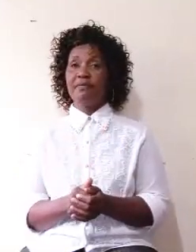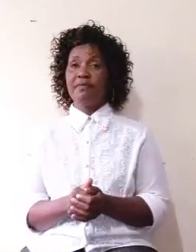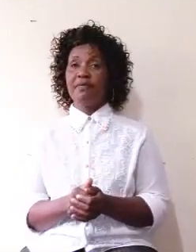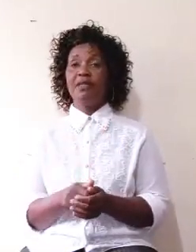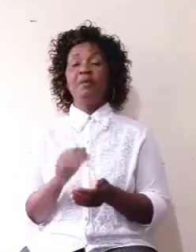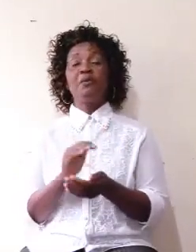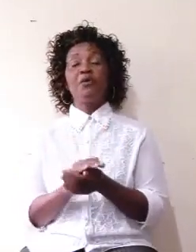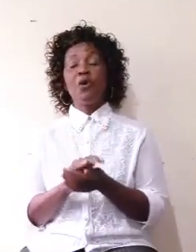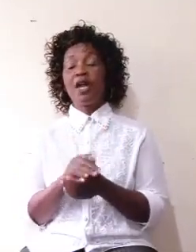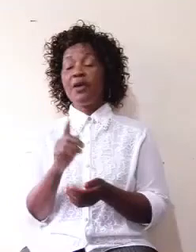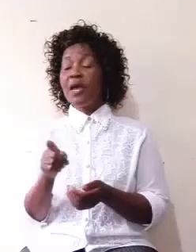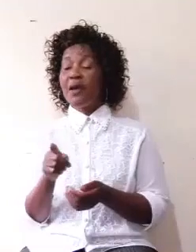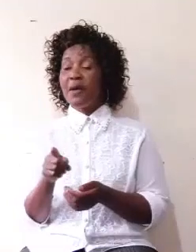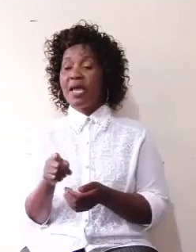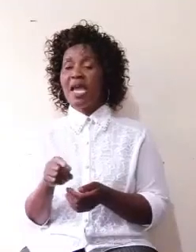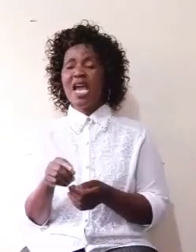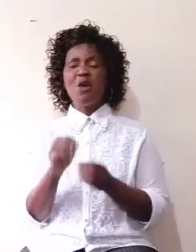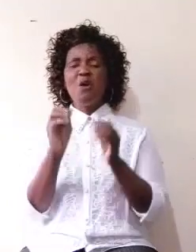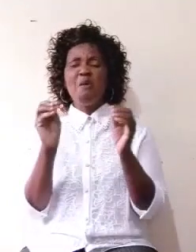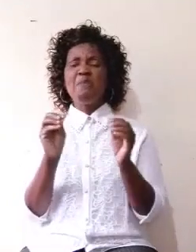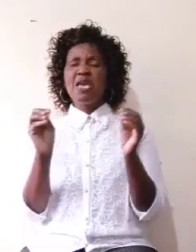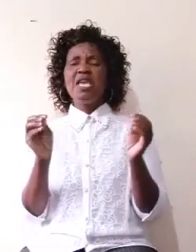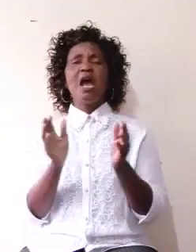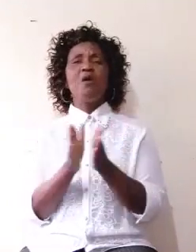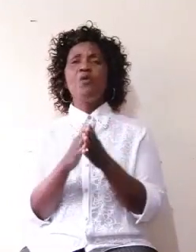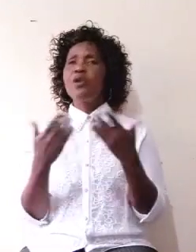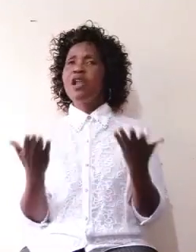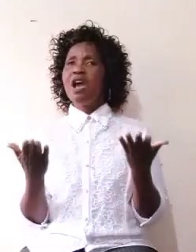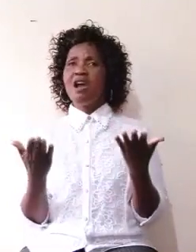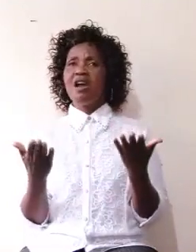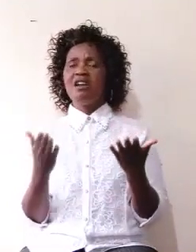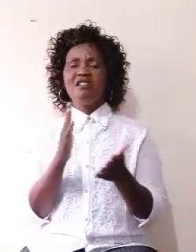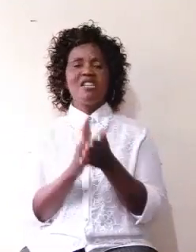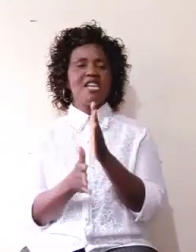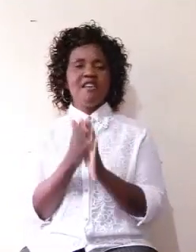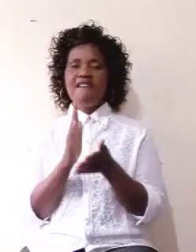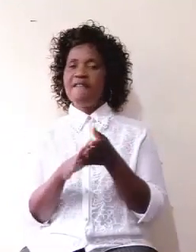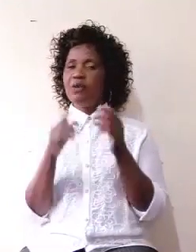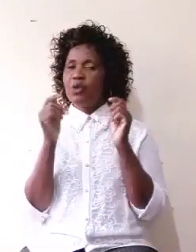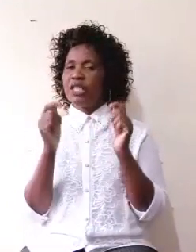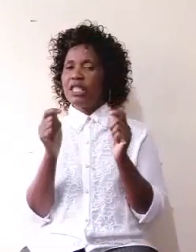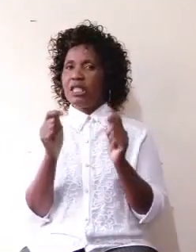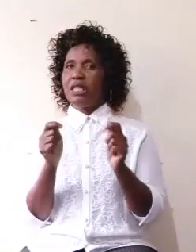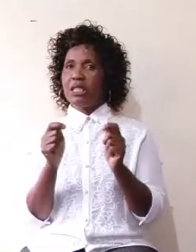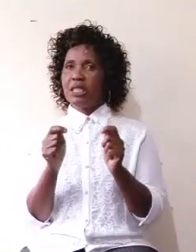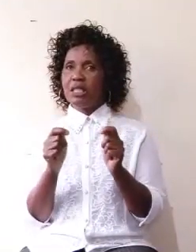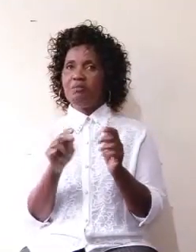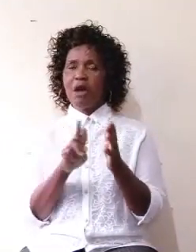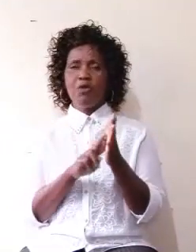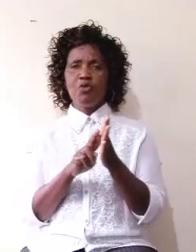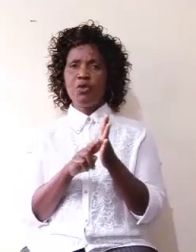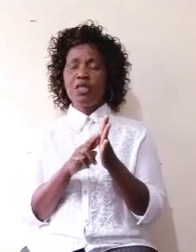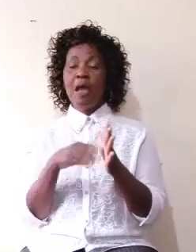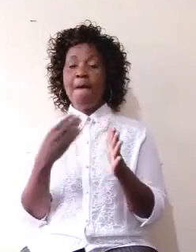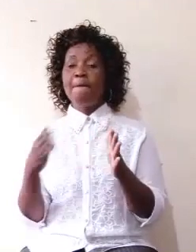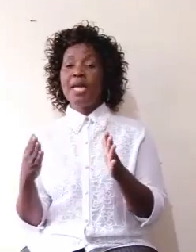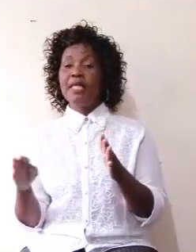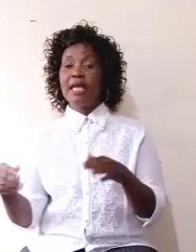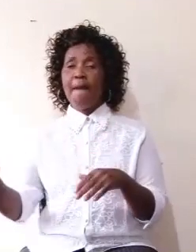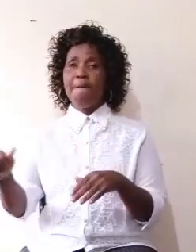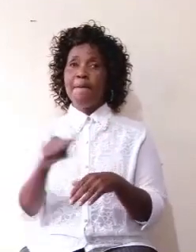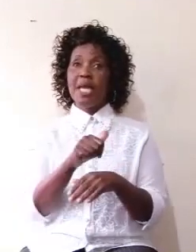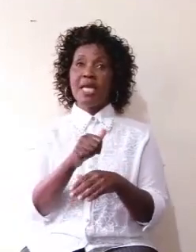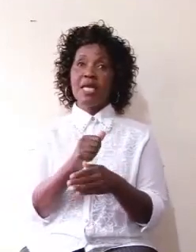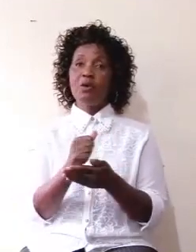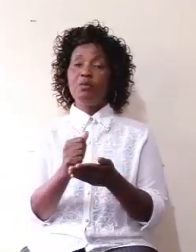kwako unorayira I'm telling you hamuyezonongedzera mumba mangu musatombonongedzera zvenyu wandikwazisa pandasvika